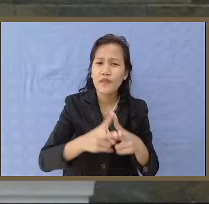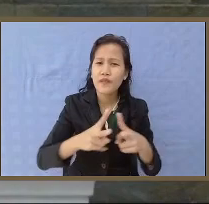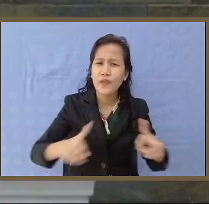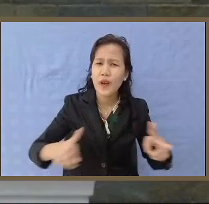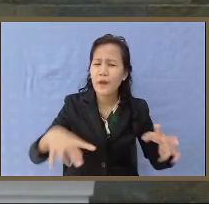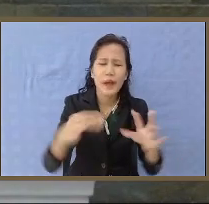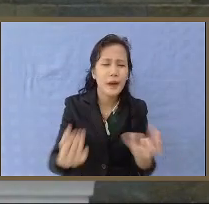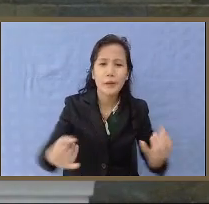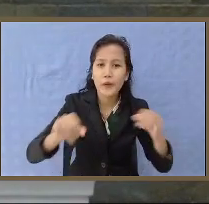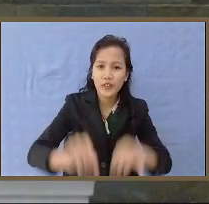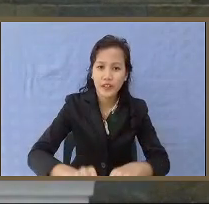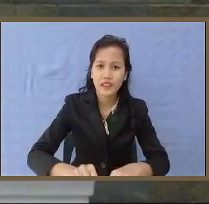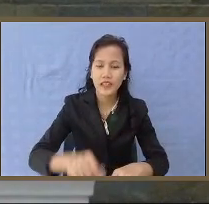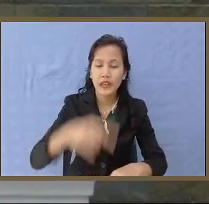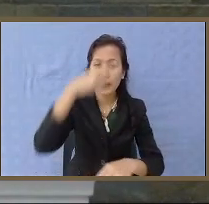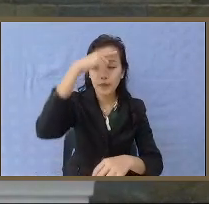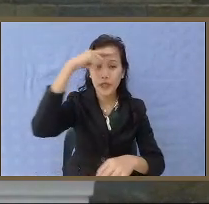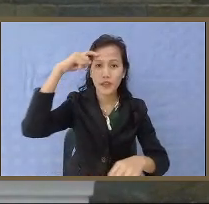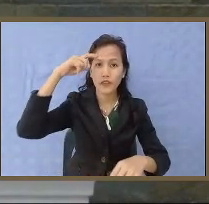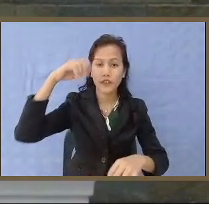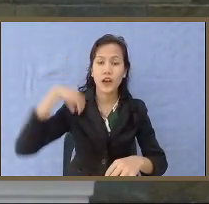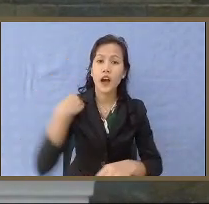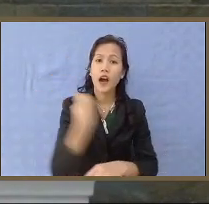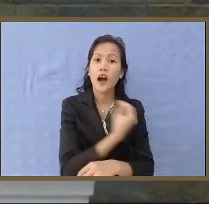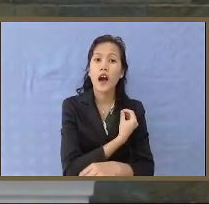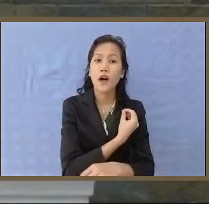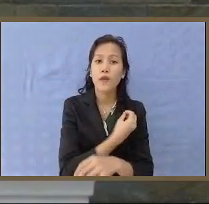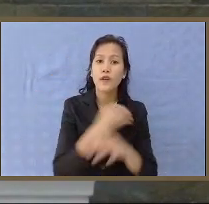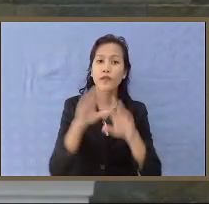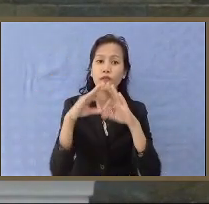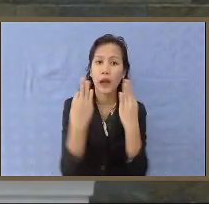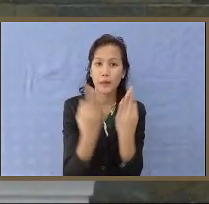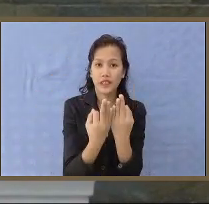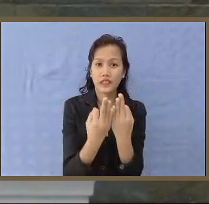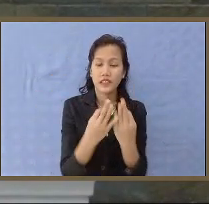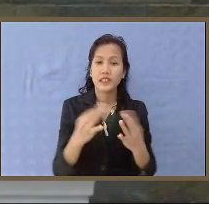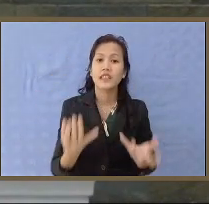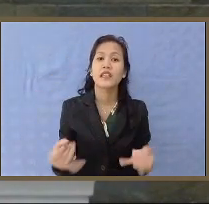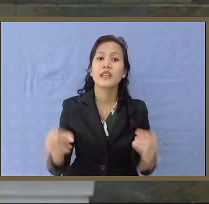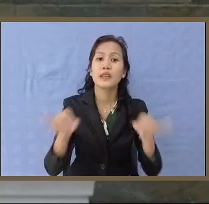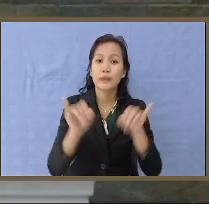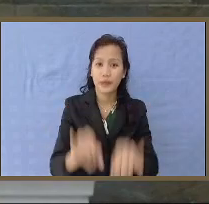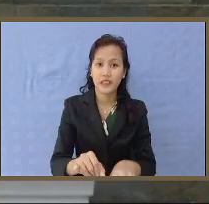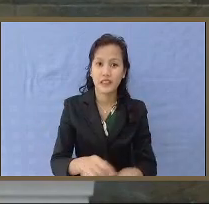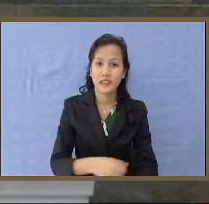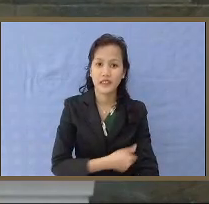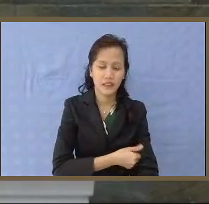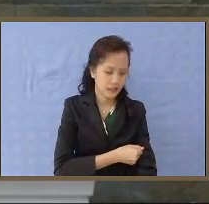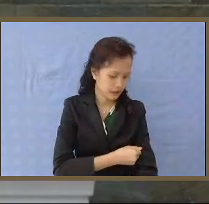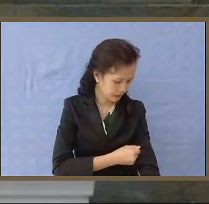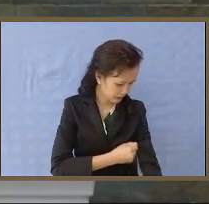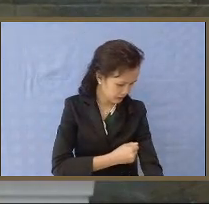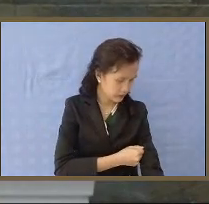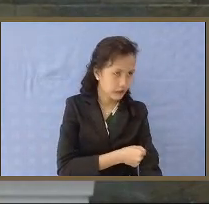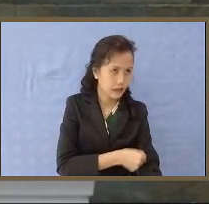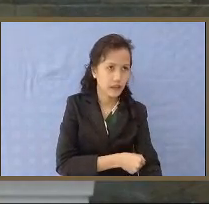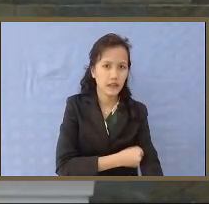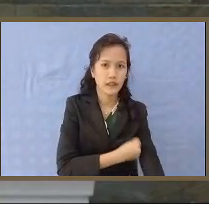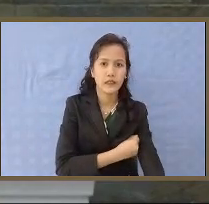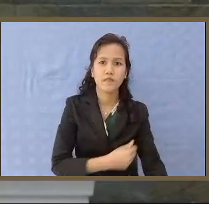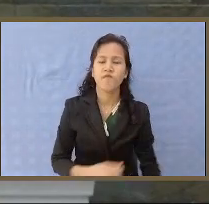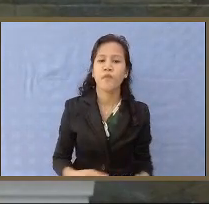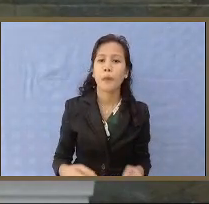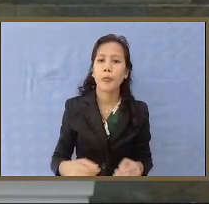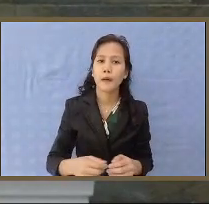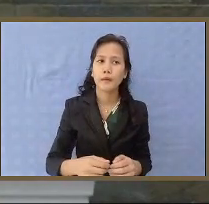is important because our family is important. You see, in these passages, in this text, the verses that